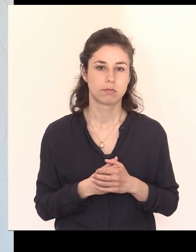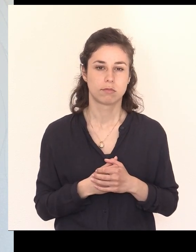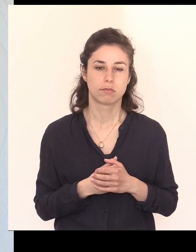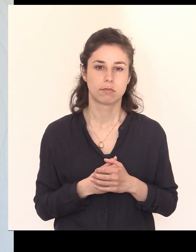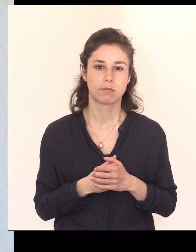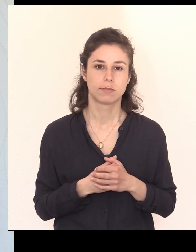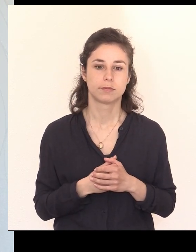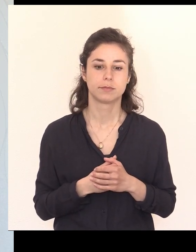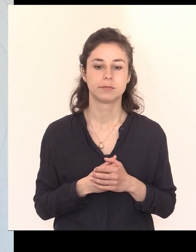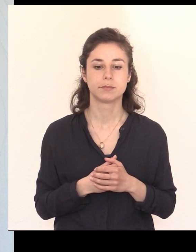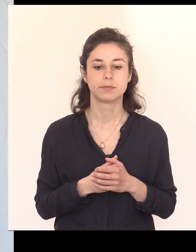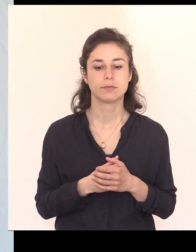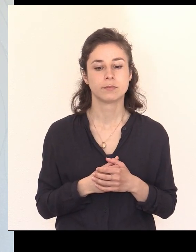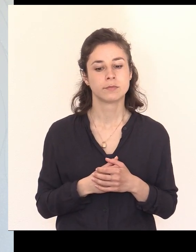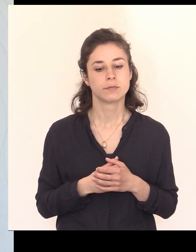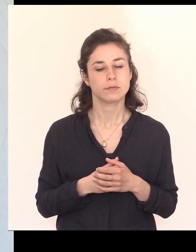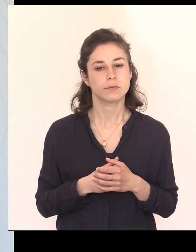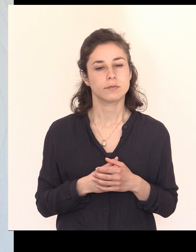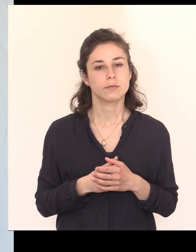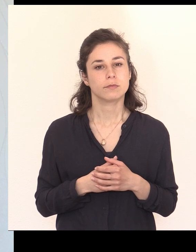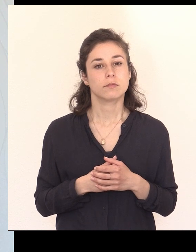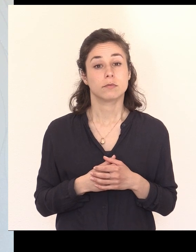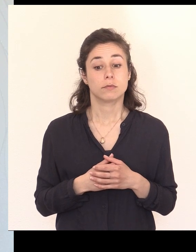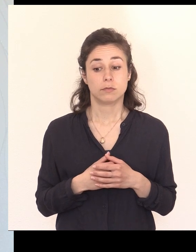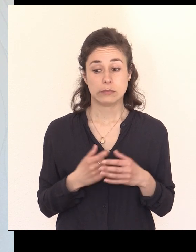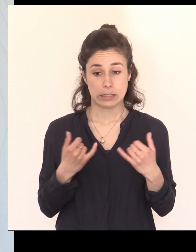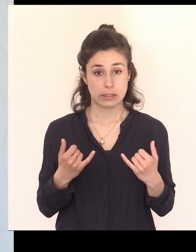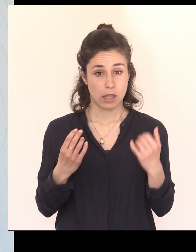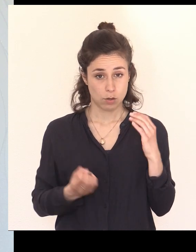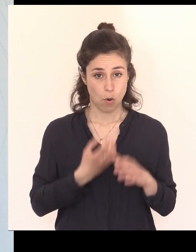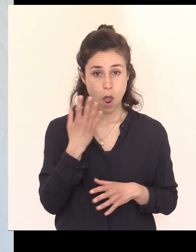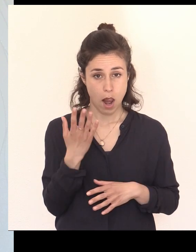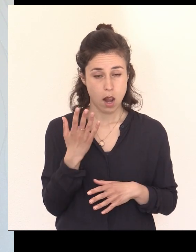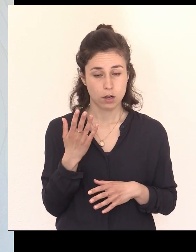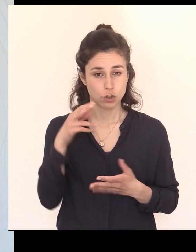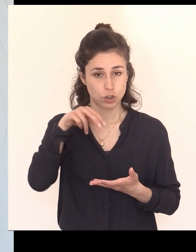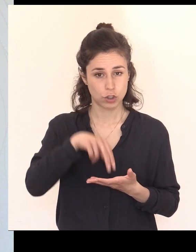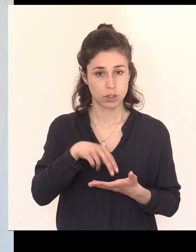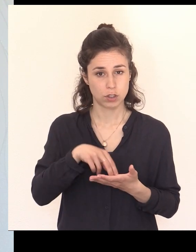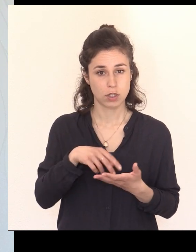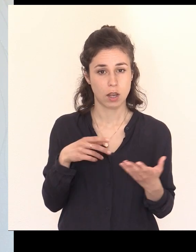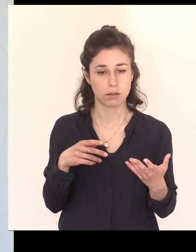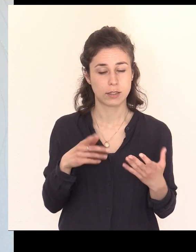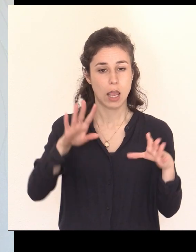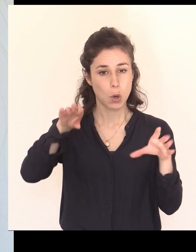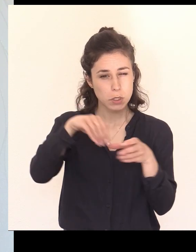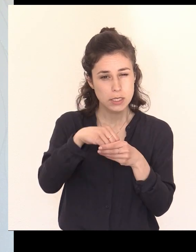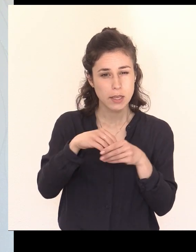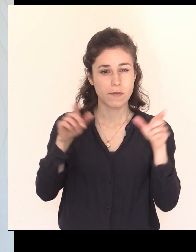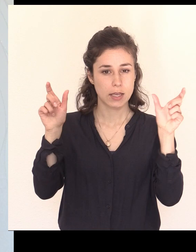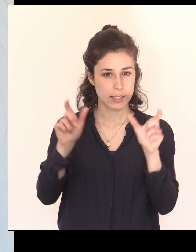wollen. Heute sind wir von einer inklusiven Gesellschaft, von der wir